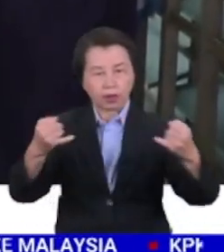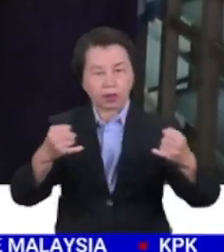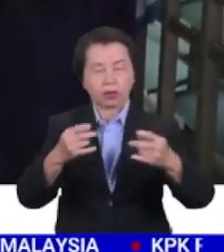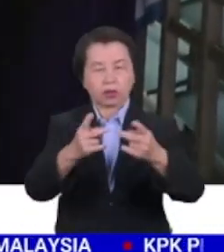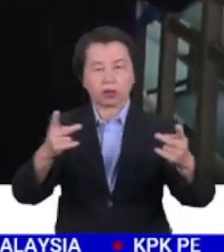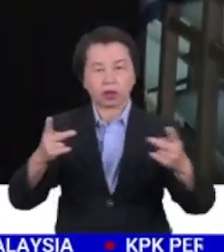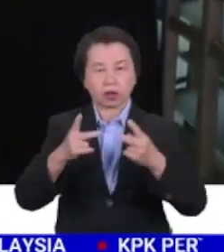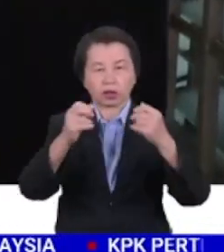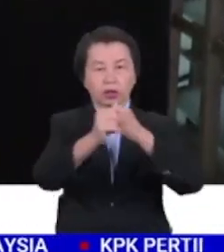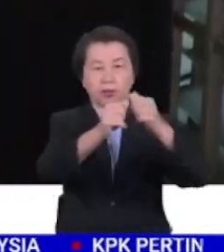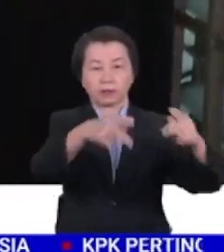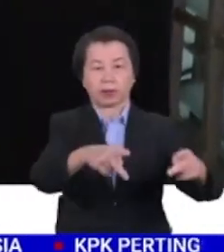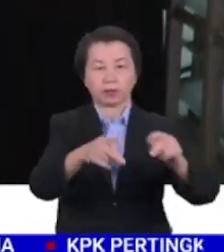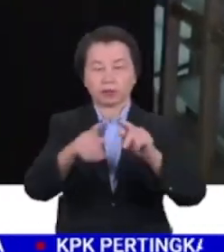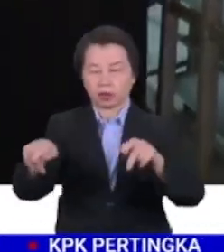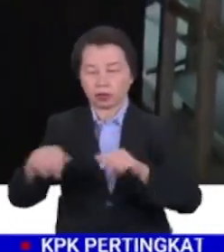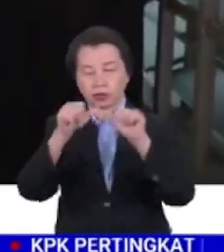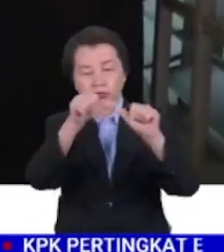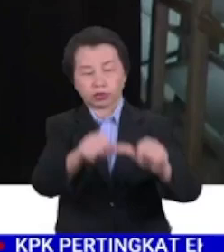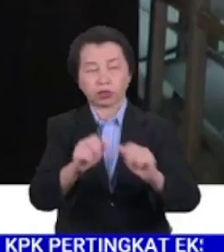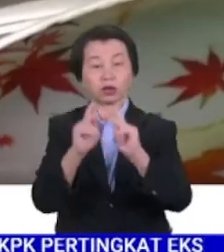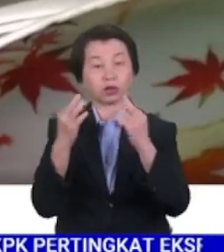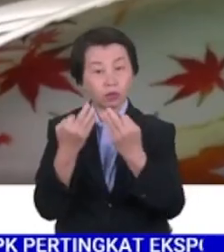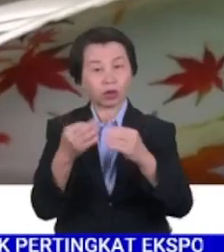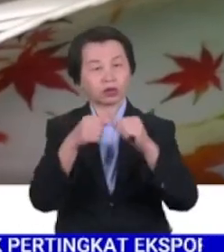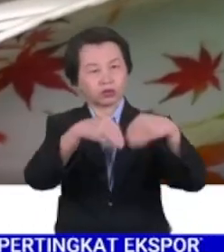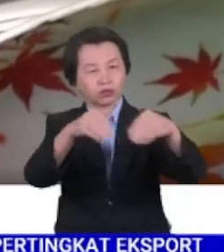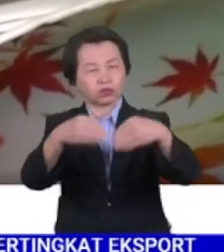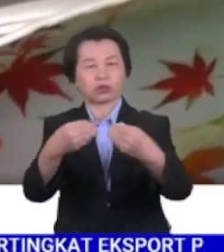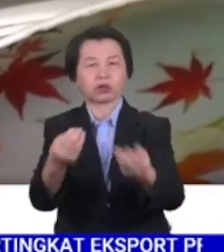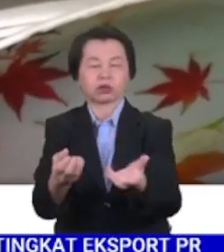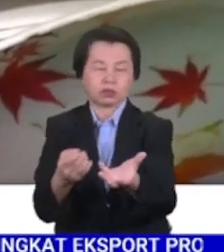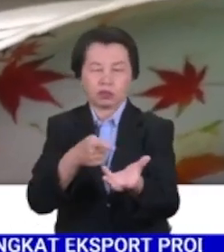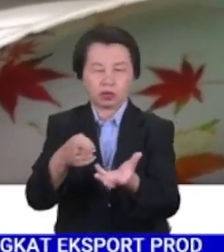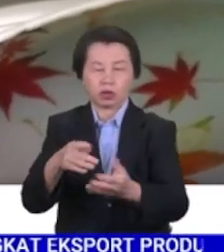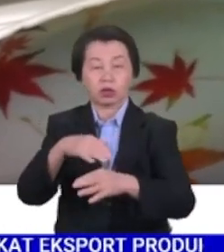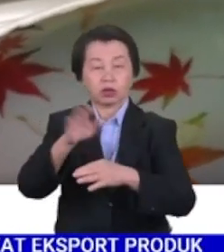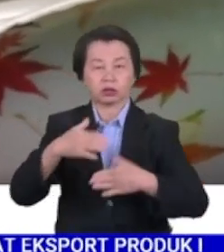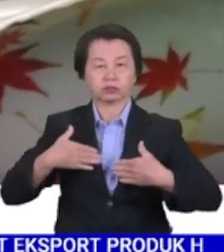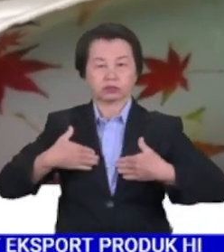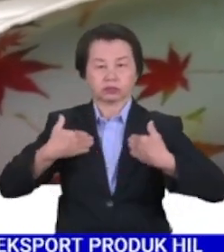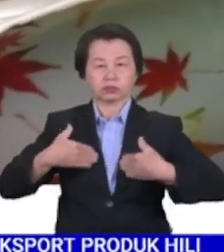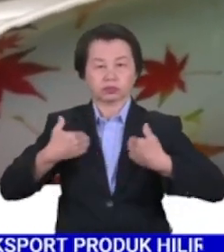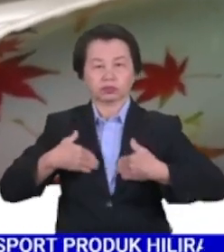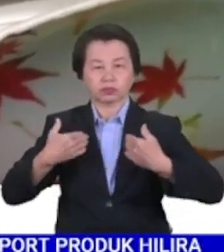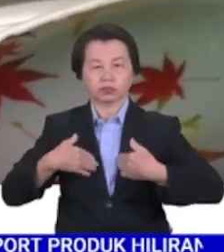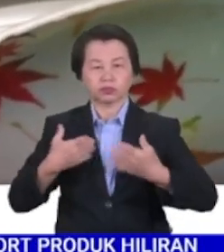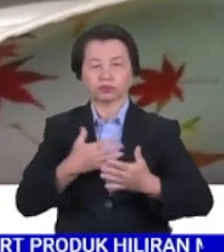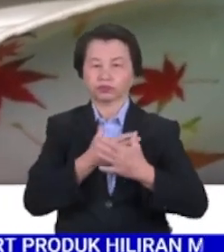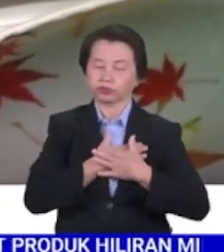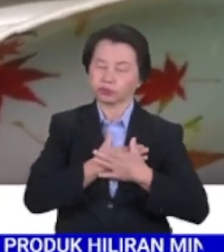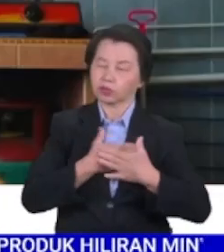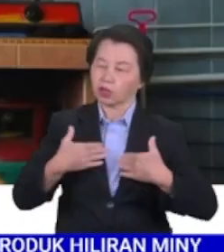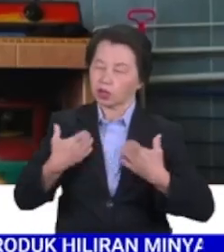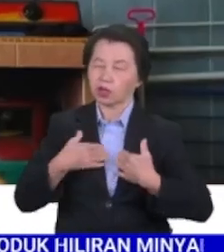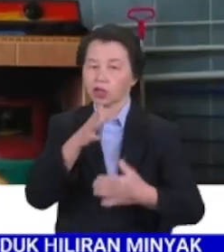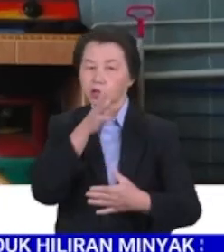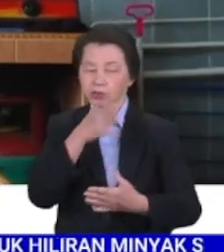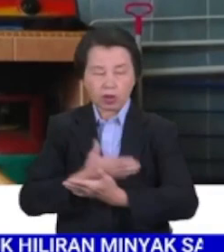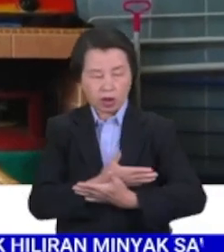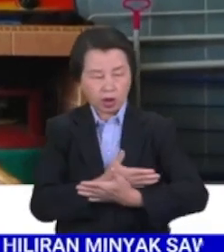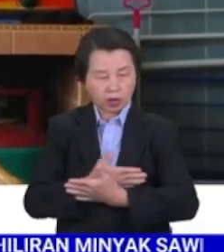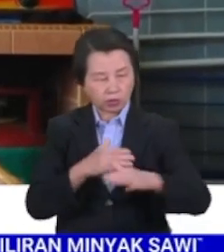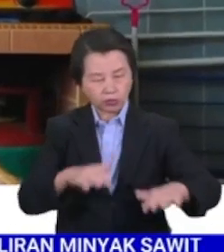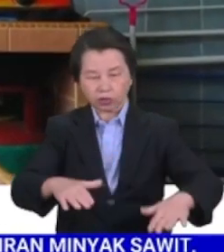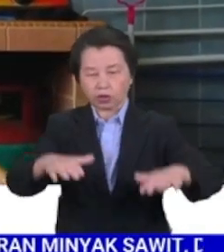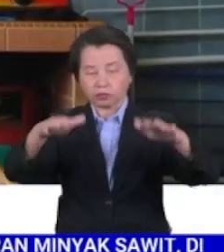kawasan Pangsapuri tempat tinggal mereka sekeluarga. Lebih membahagiakan hati seorang ibu, anak-anaknya